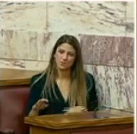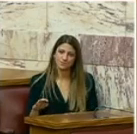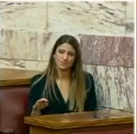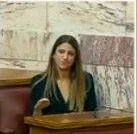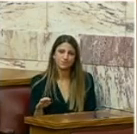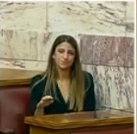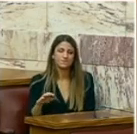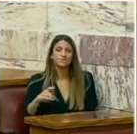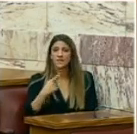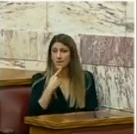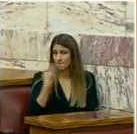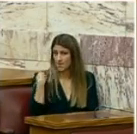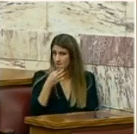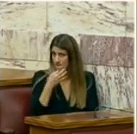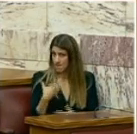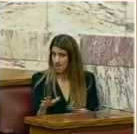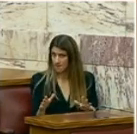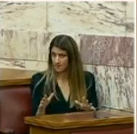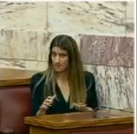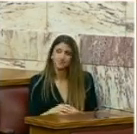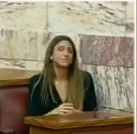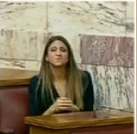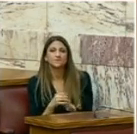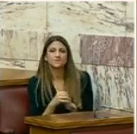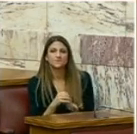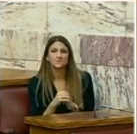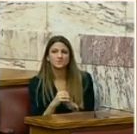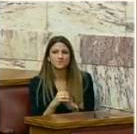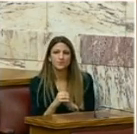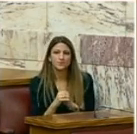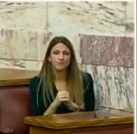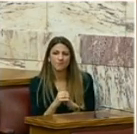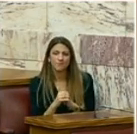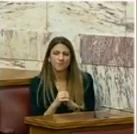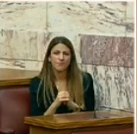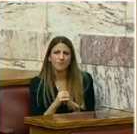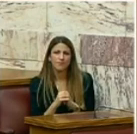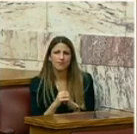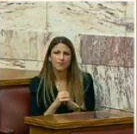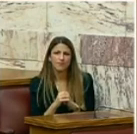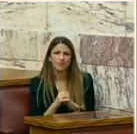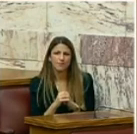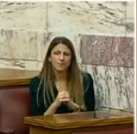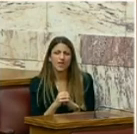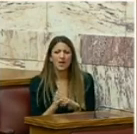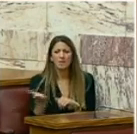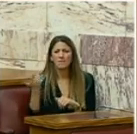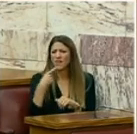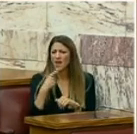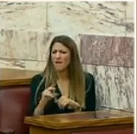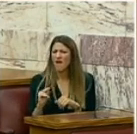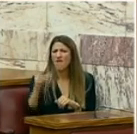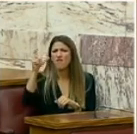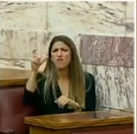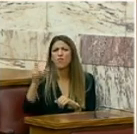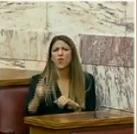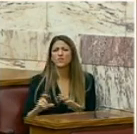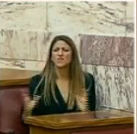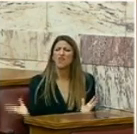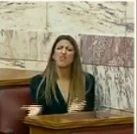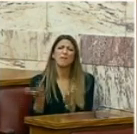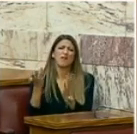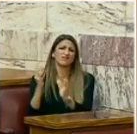Το είπα και προηγουμένως. Τα στραβά μάτια, η ασυλία, η ανοχή στη